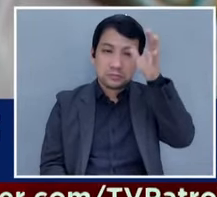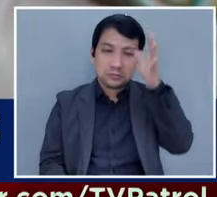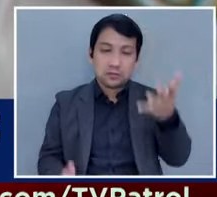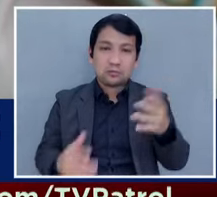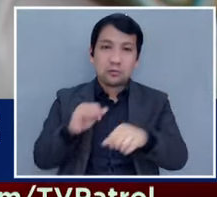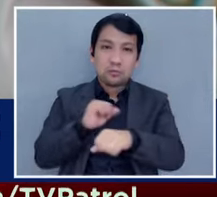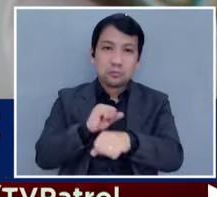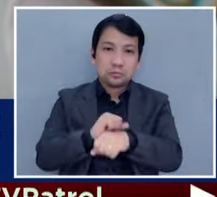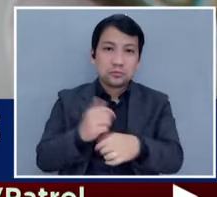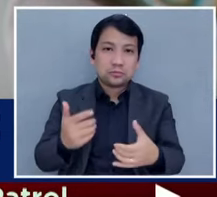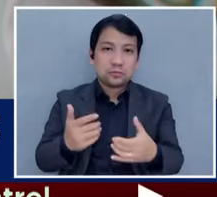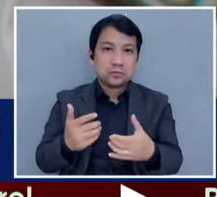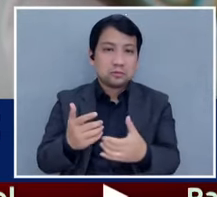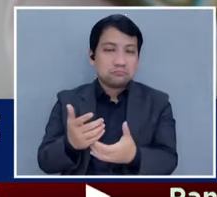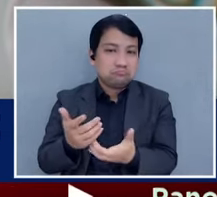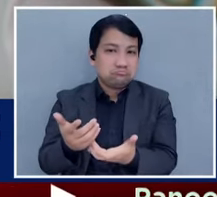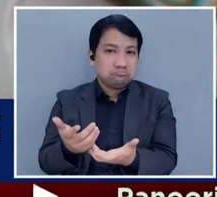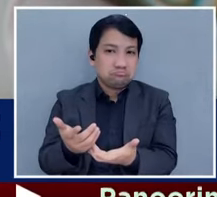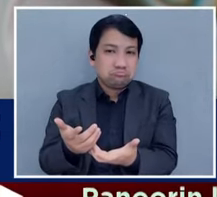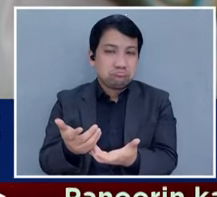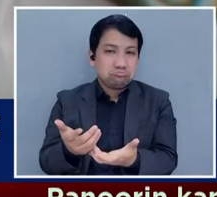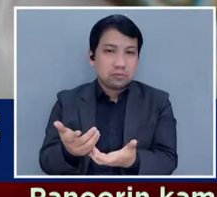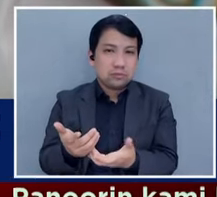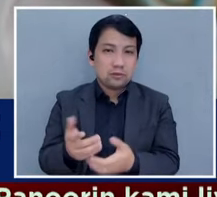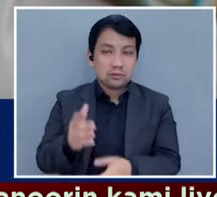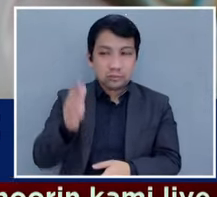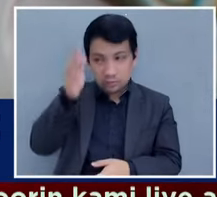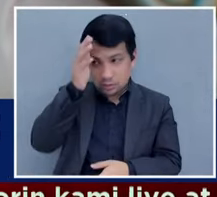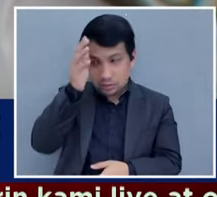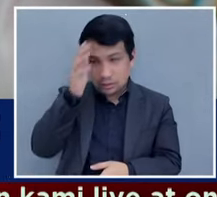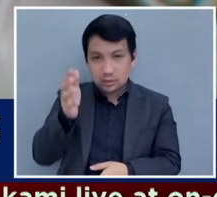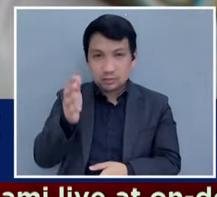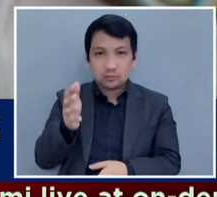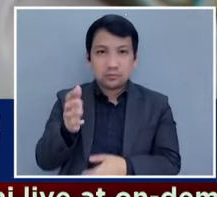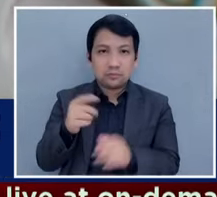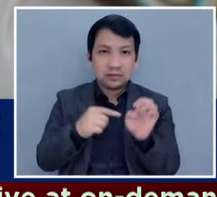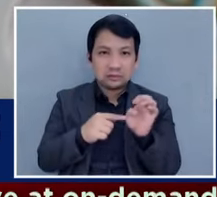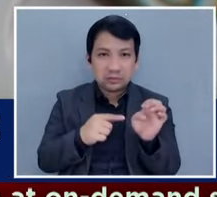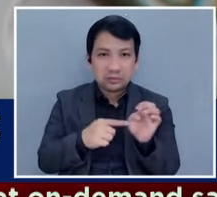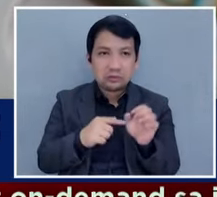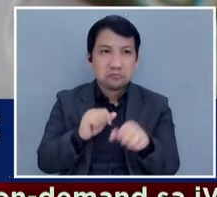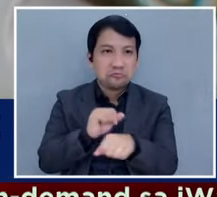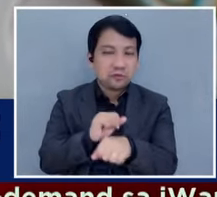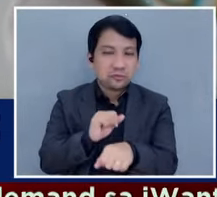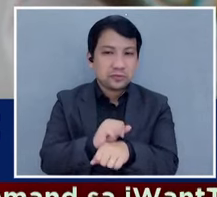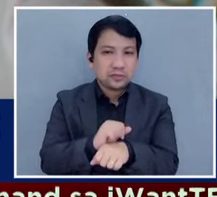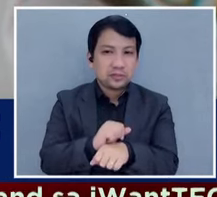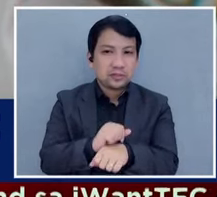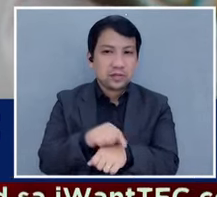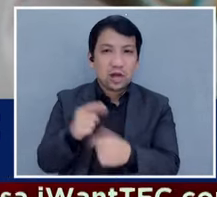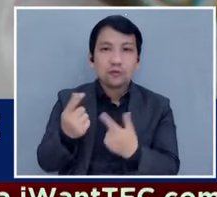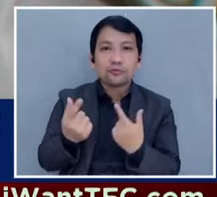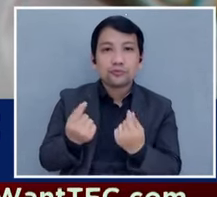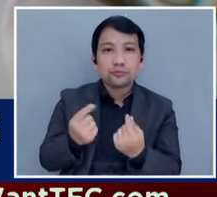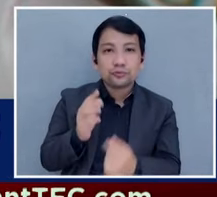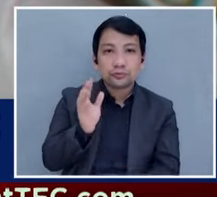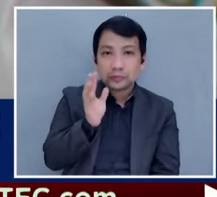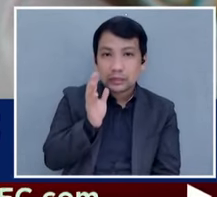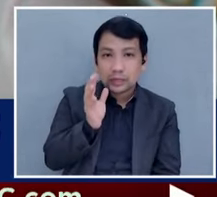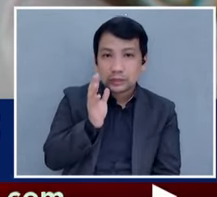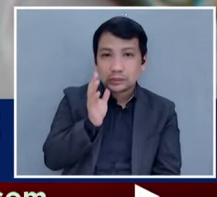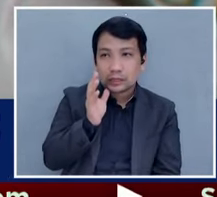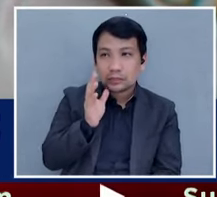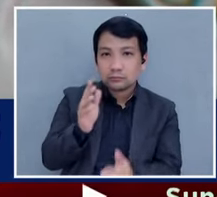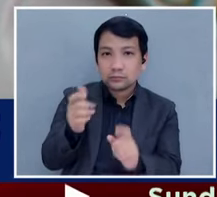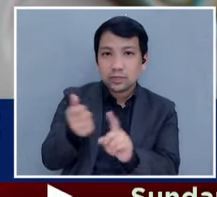na permanente. Yung trabaho ng tatay ay sideline lang. So ginagawa ito ng subject ng nanay yung pagmomolestya ng kanyang